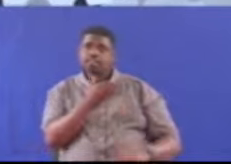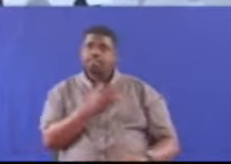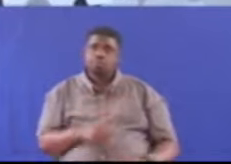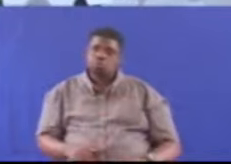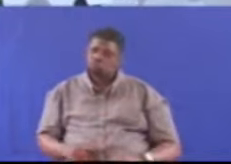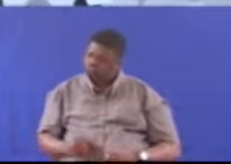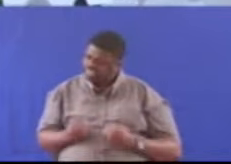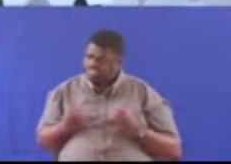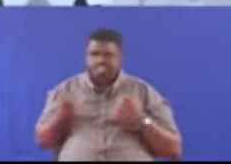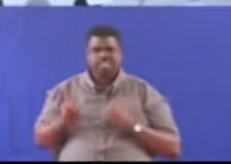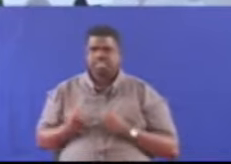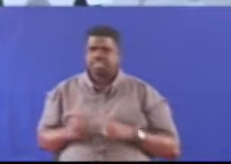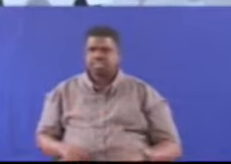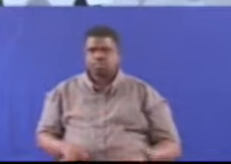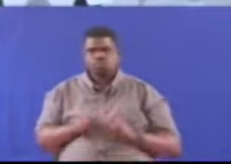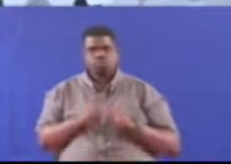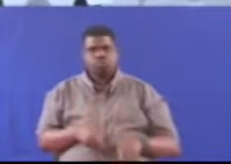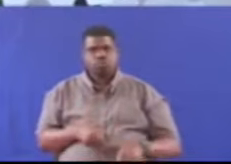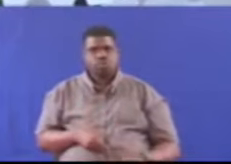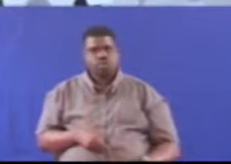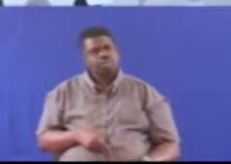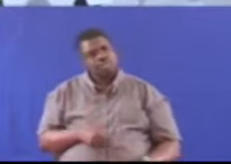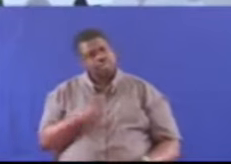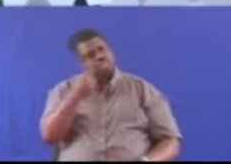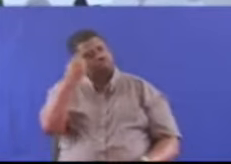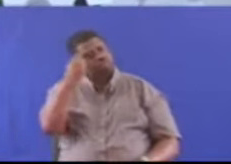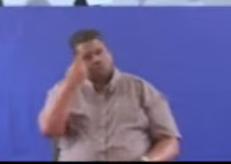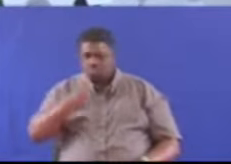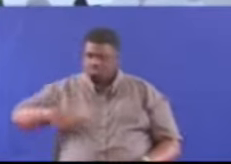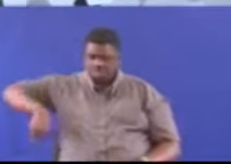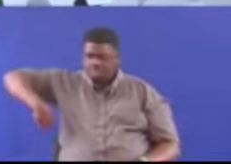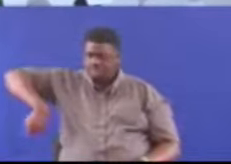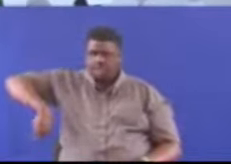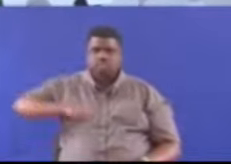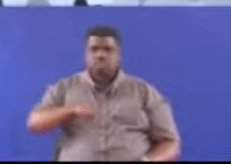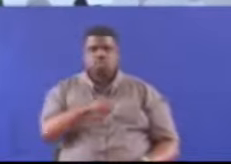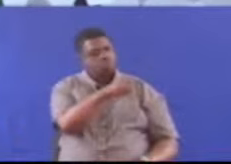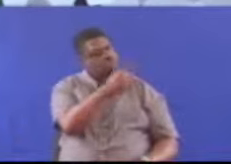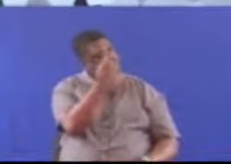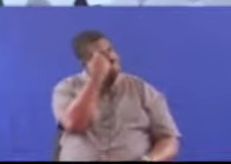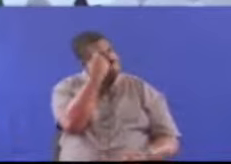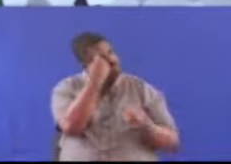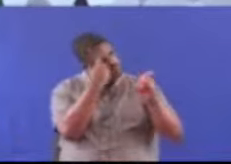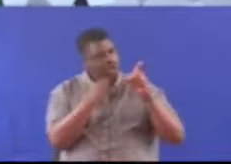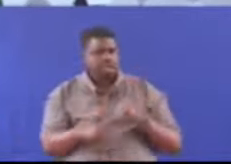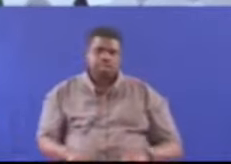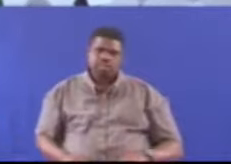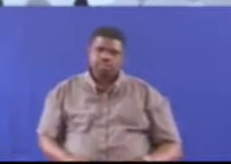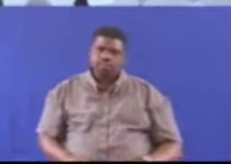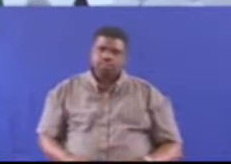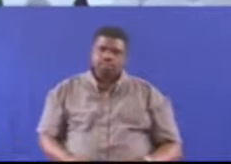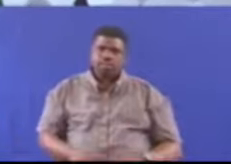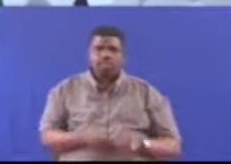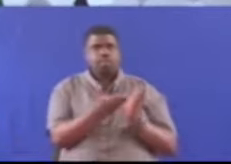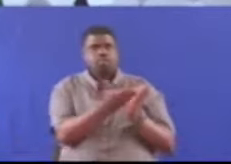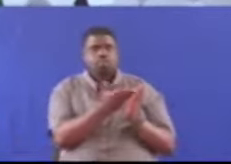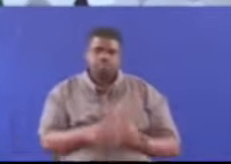ukijitahidi utakuwa kichwa, utakuwa mkia. Tulia umekuwa kichwa, na nakuomba